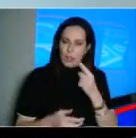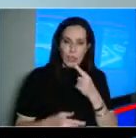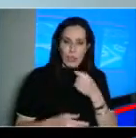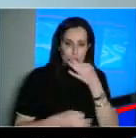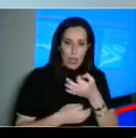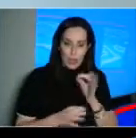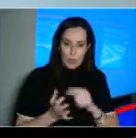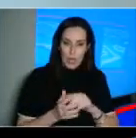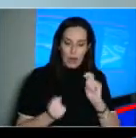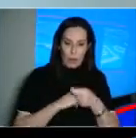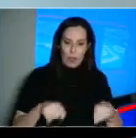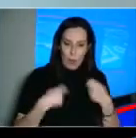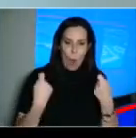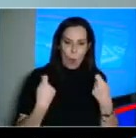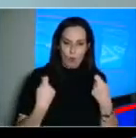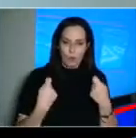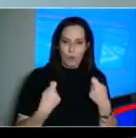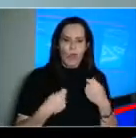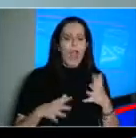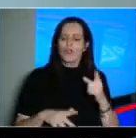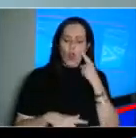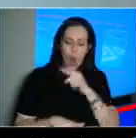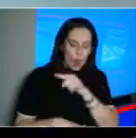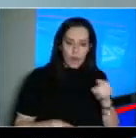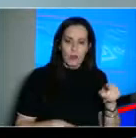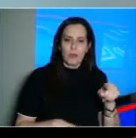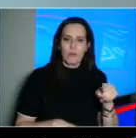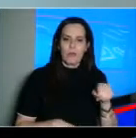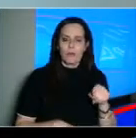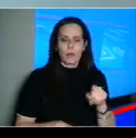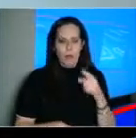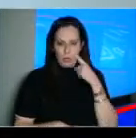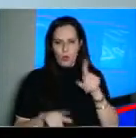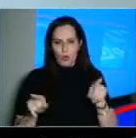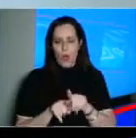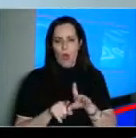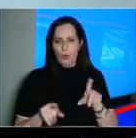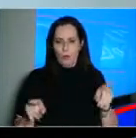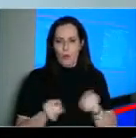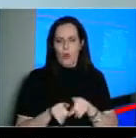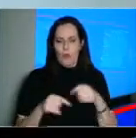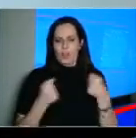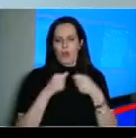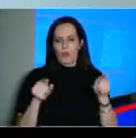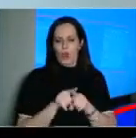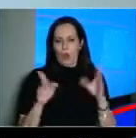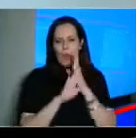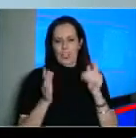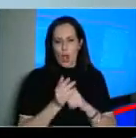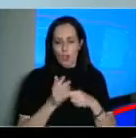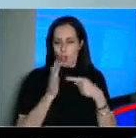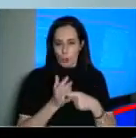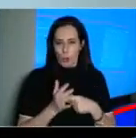של תרבות, התרבות של המזרח, איפה שלא תשים את האצבע, אתה תראה את אותם מורים ואותם סתירות ואותם הסתרות. רגע, שנייה.